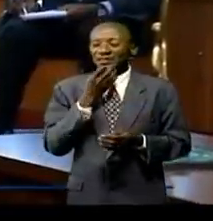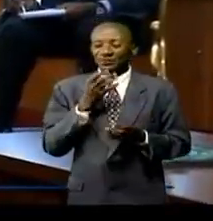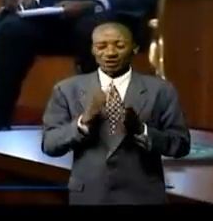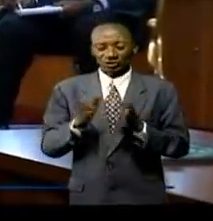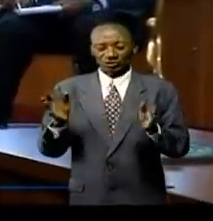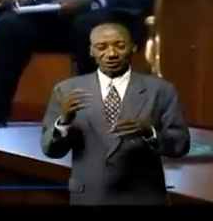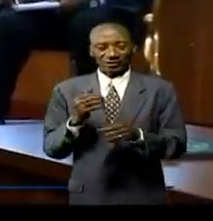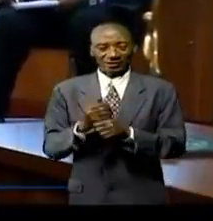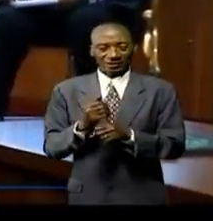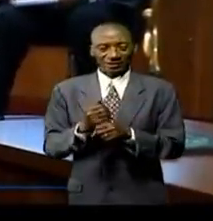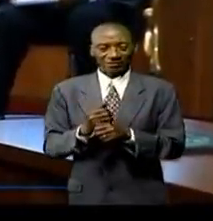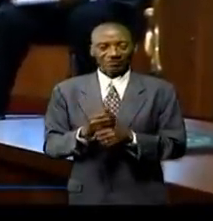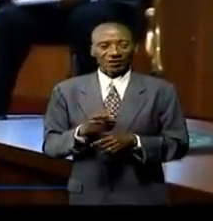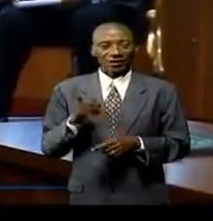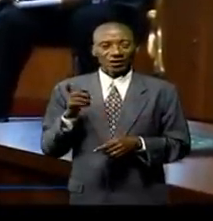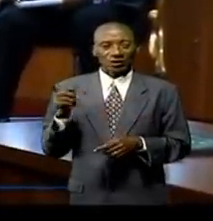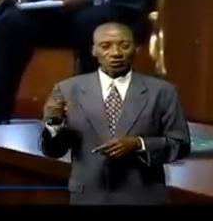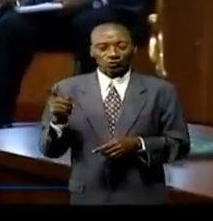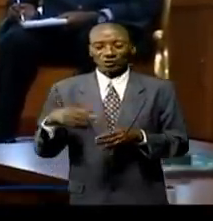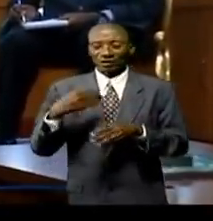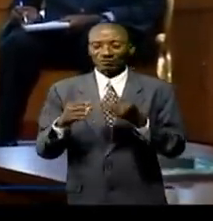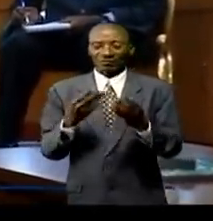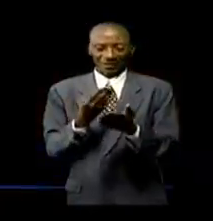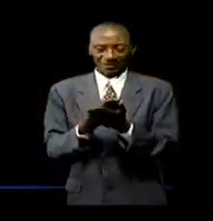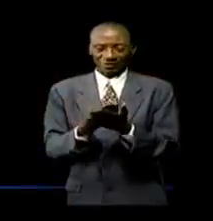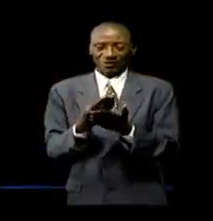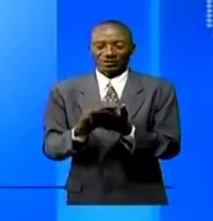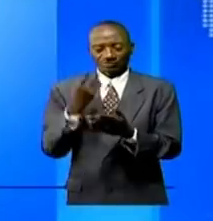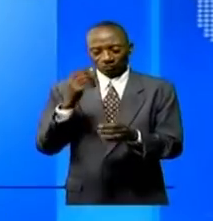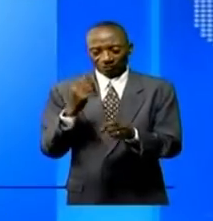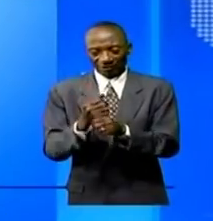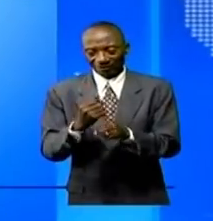a été dotée d'un budget conséquent.